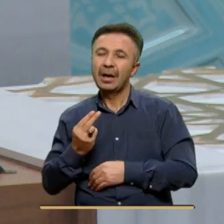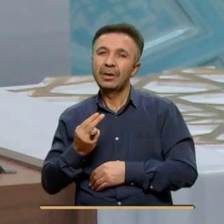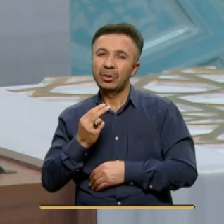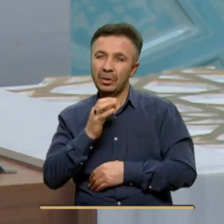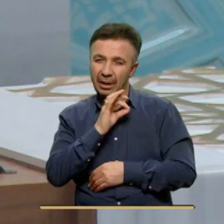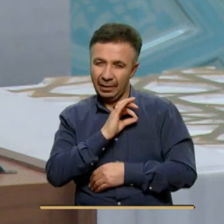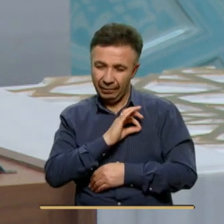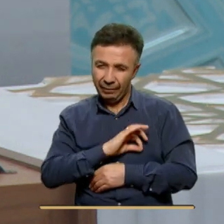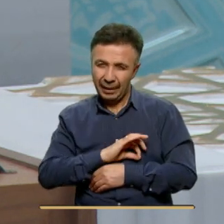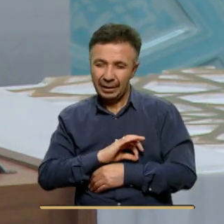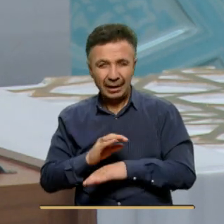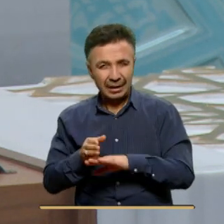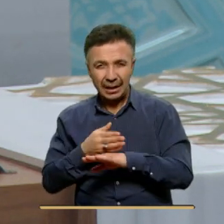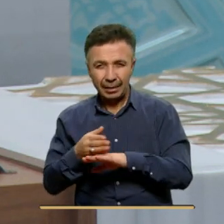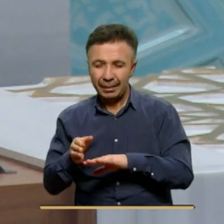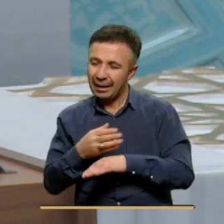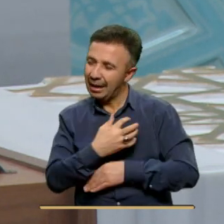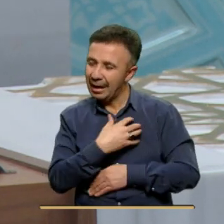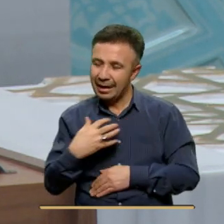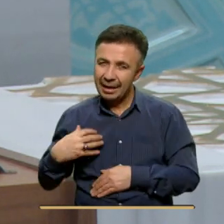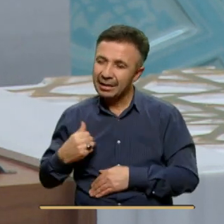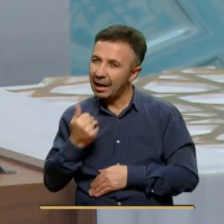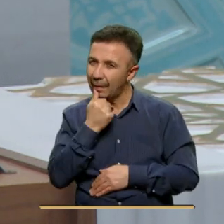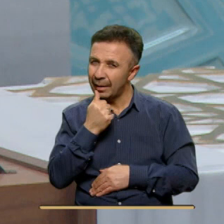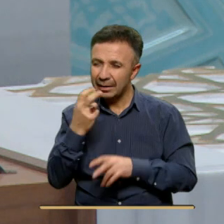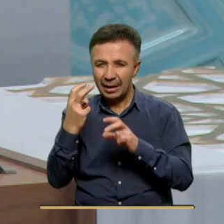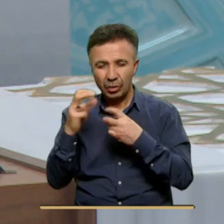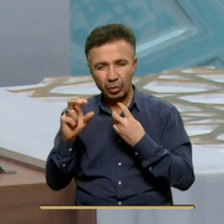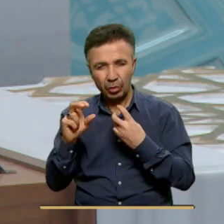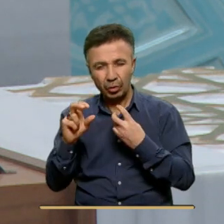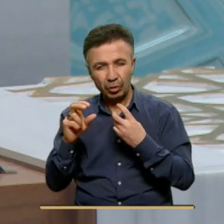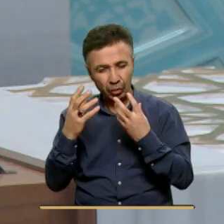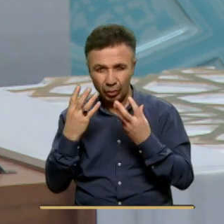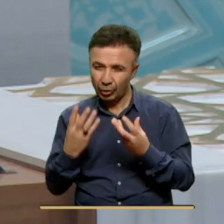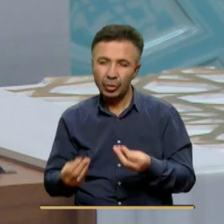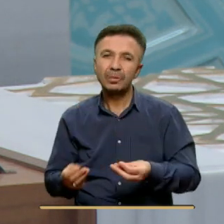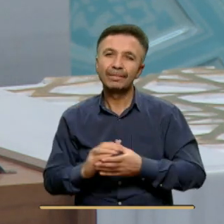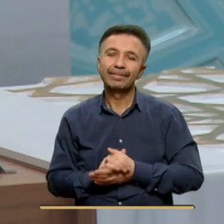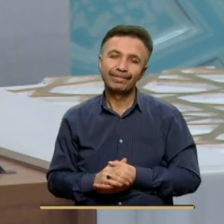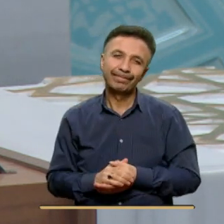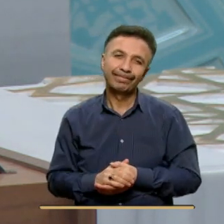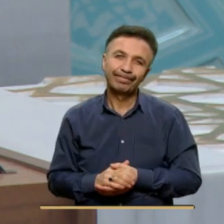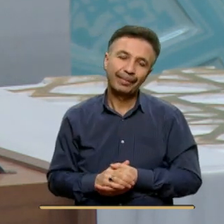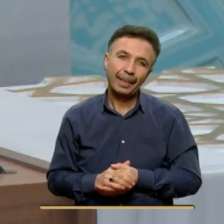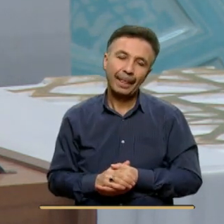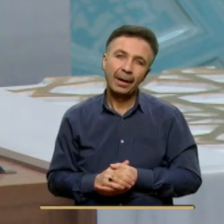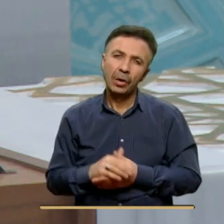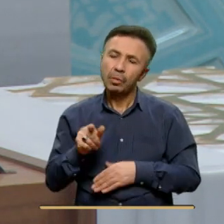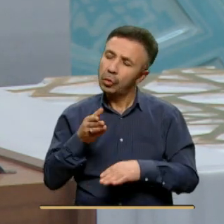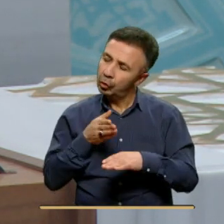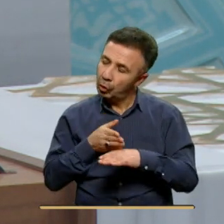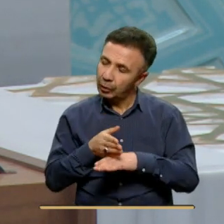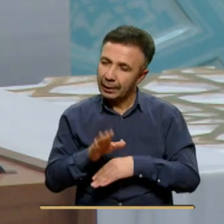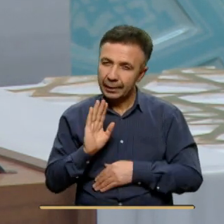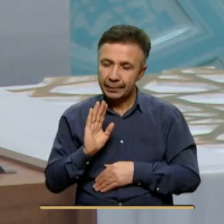menfaatlerinden dolayı annesine, babasına kırgın, dargın olmakta, küs olmakta. Bu doğru